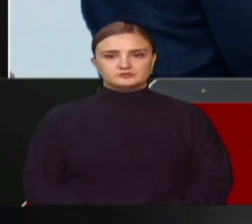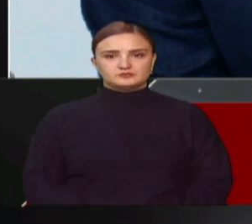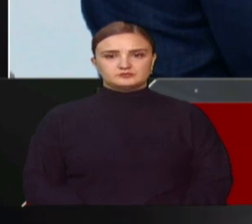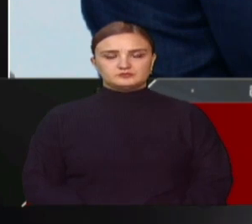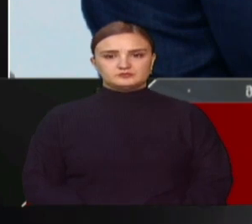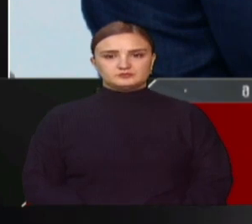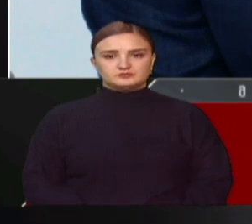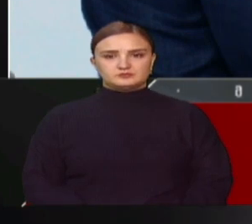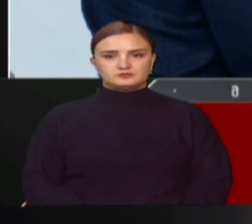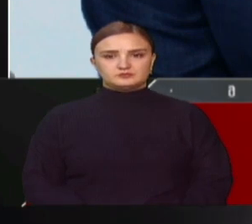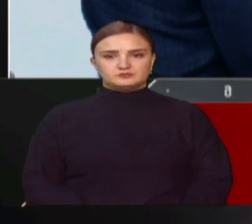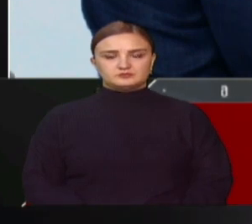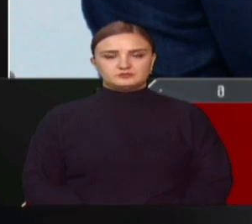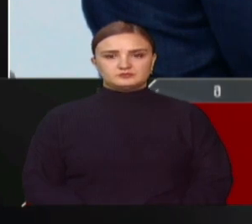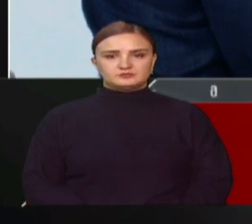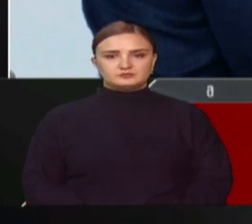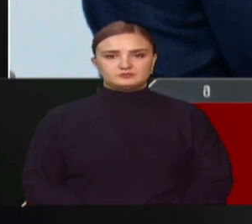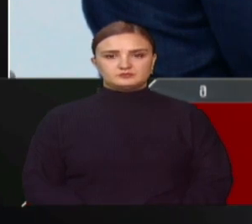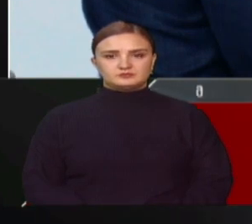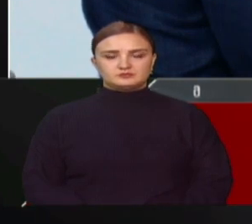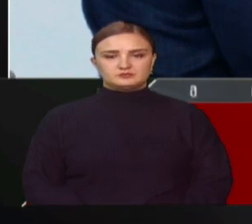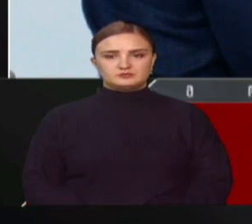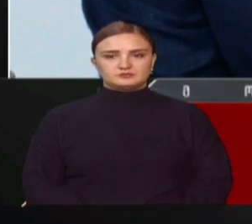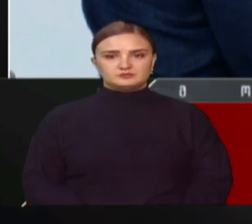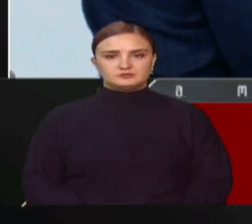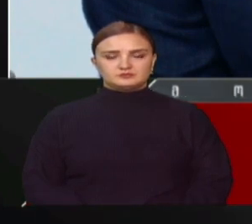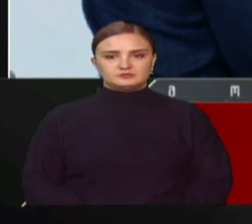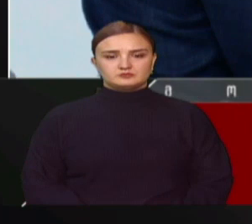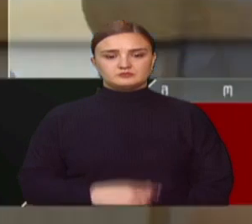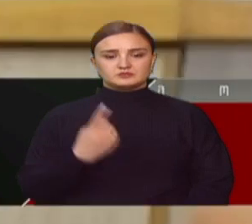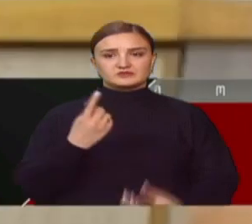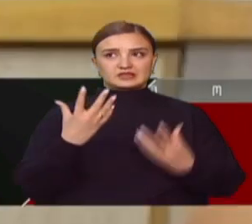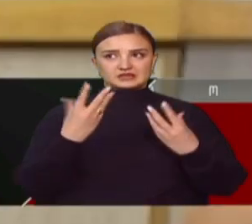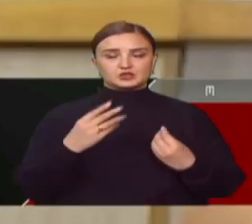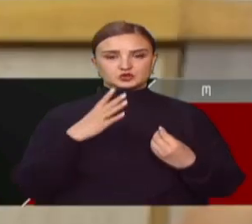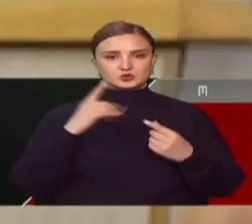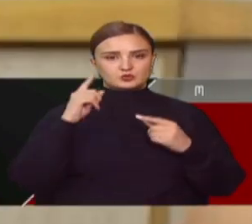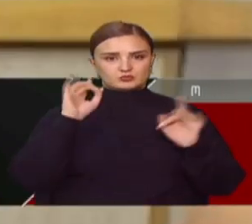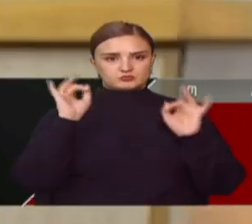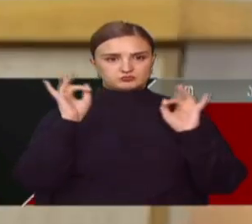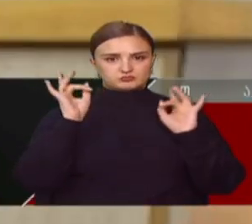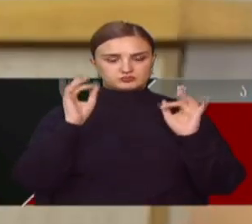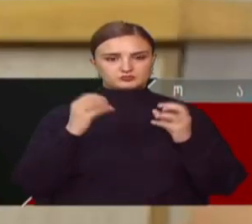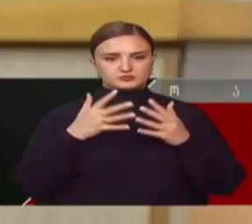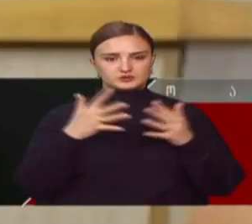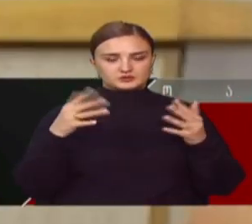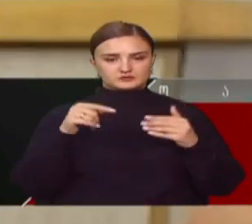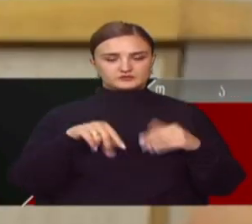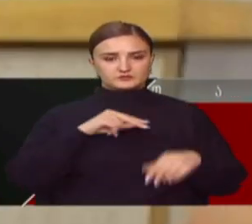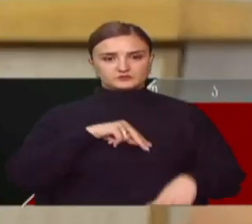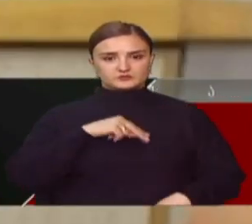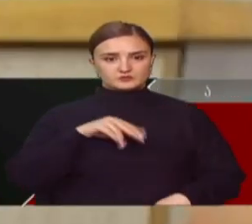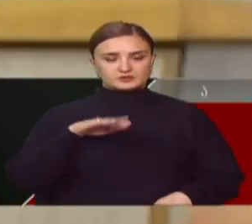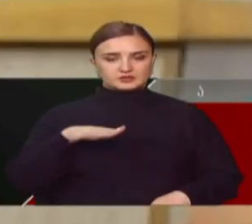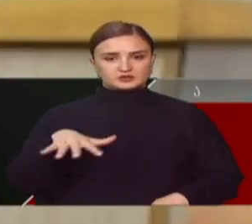რა თქმა უნდა, განგაშის მხრიდან, ანუ პირველ დღეს უფრო მეტად ისმოდა, ანუ ჩვენ რასაც მე აღნიშნა, უფრო ჩვენსკენ